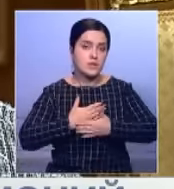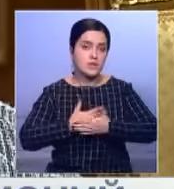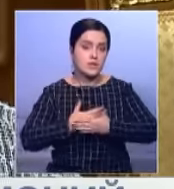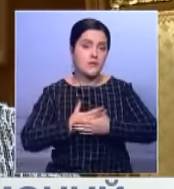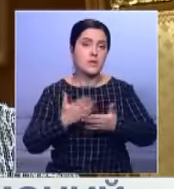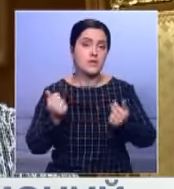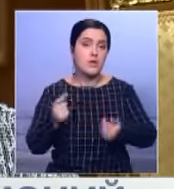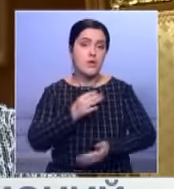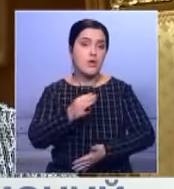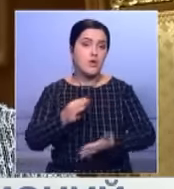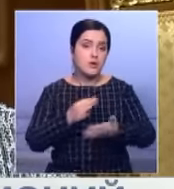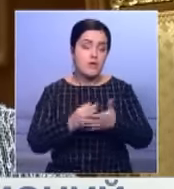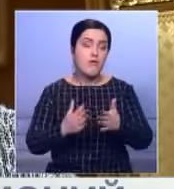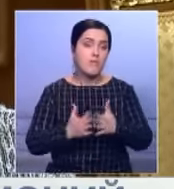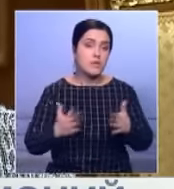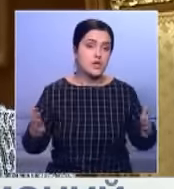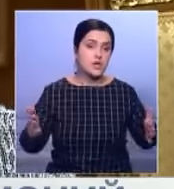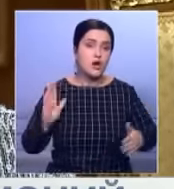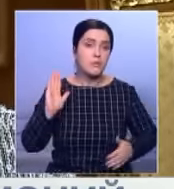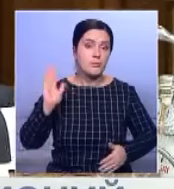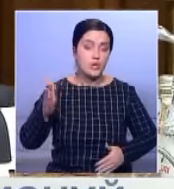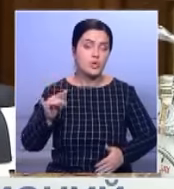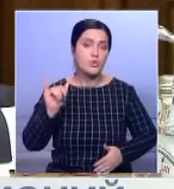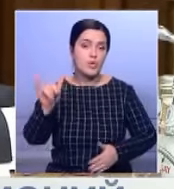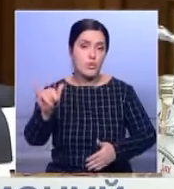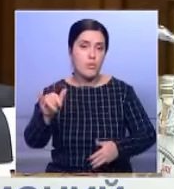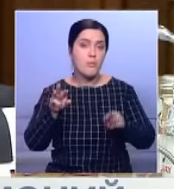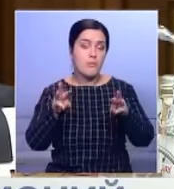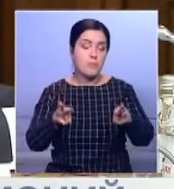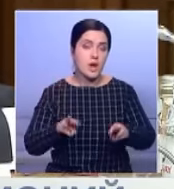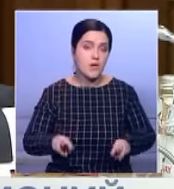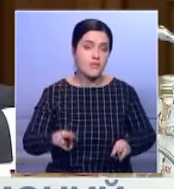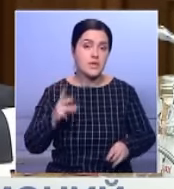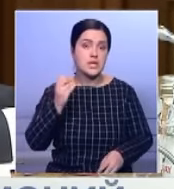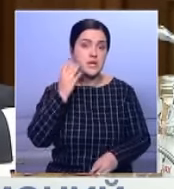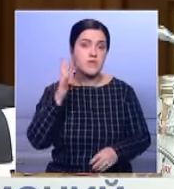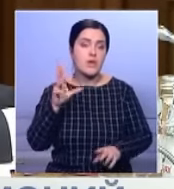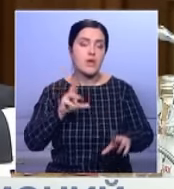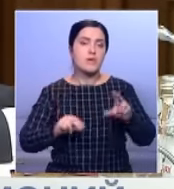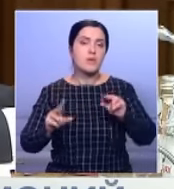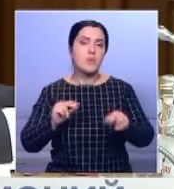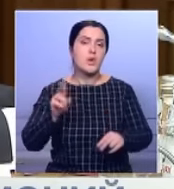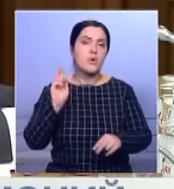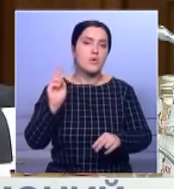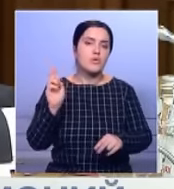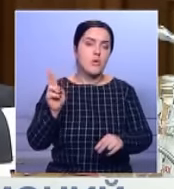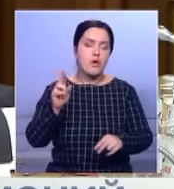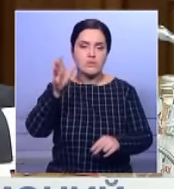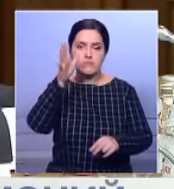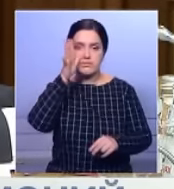и ответственность большая у правительства будет теперь. Не всегда можно надеяться, что кто-то может